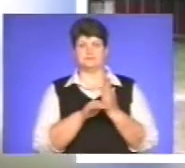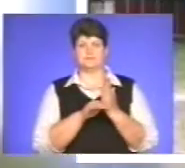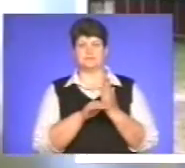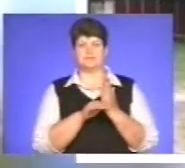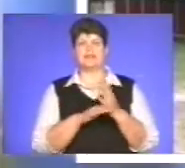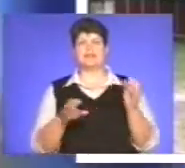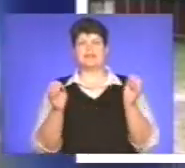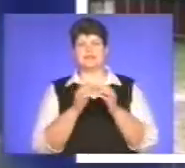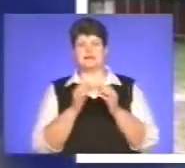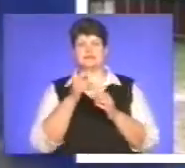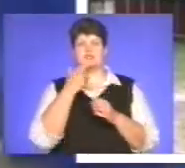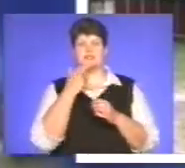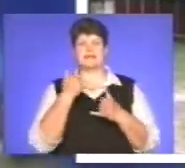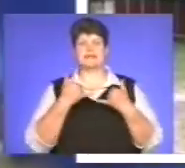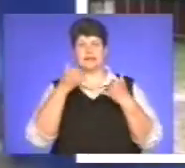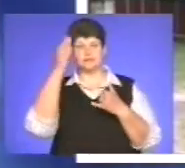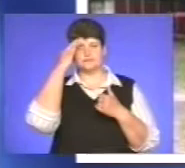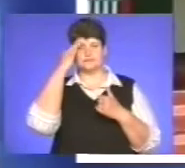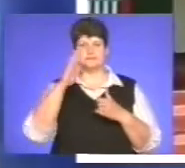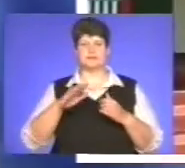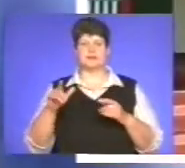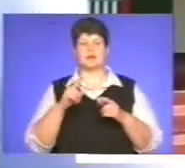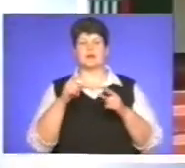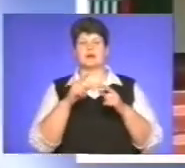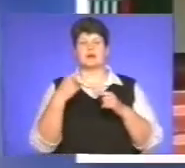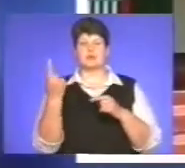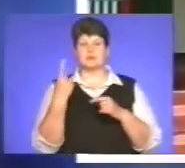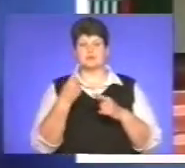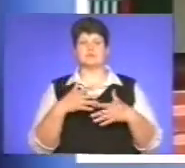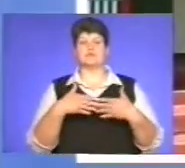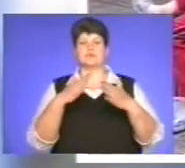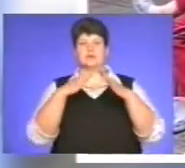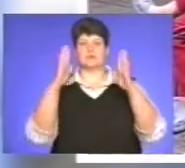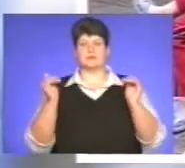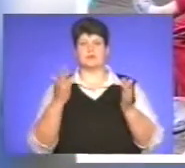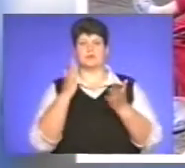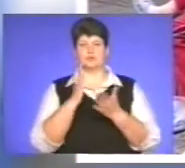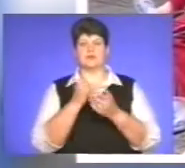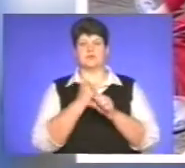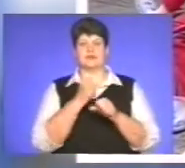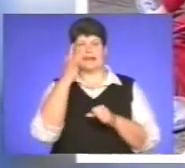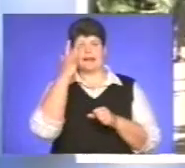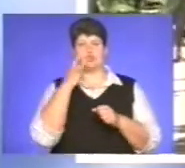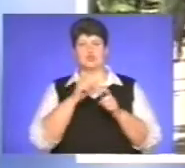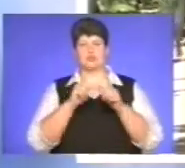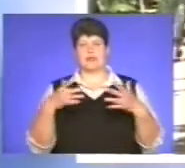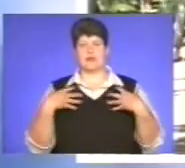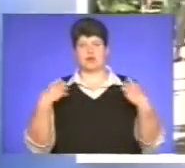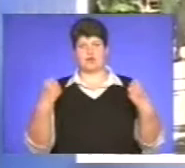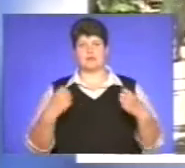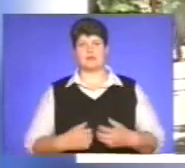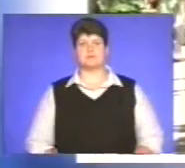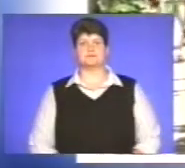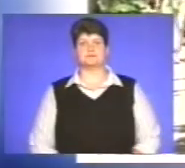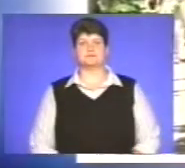З 10 червня для обдарованих і талановитих дітей краю у таборах відпочинку працюватимуть літні школи для оздоровлення.